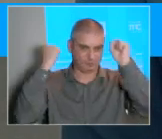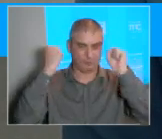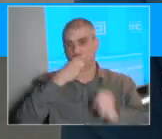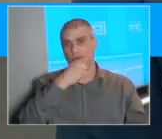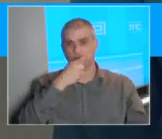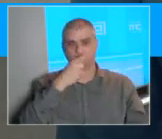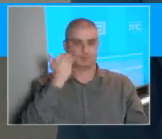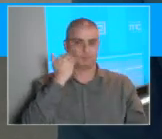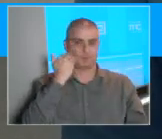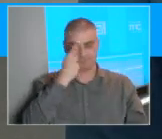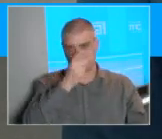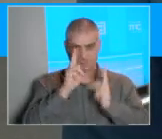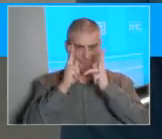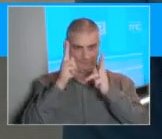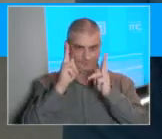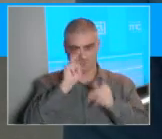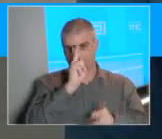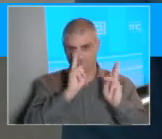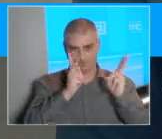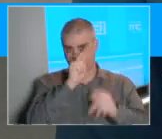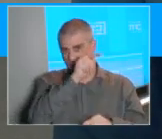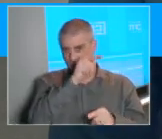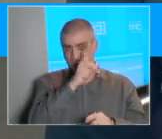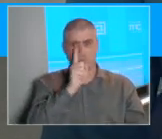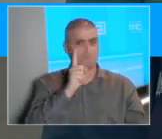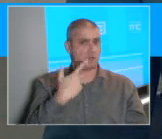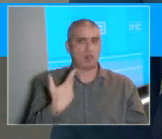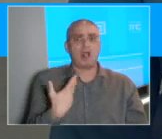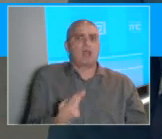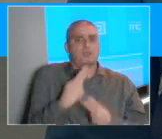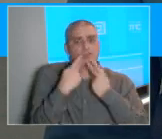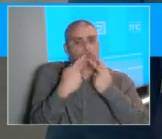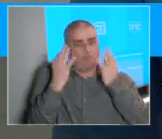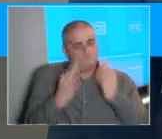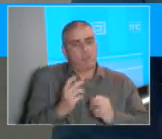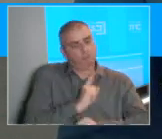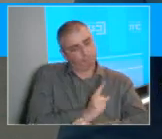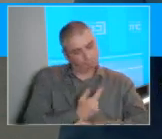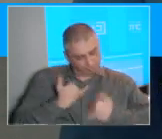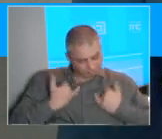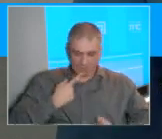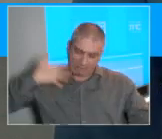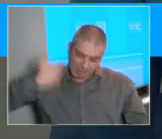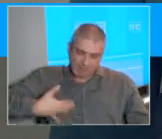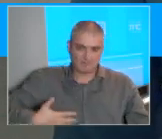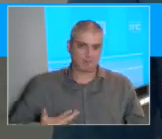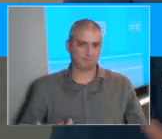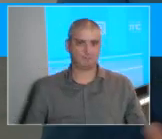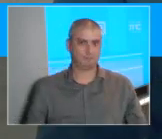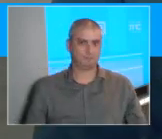השגרירות האמריקאית בבגדד, אבל אין איזה תגובה מיידית, חריפה,